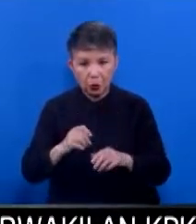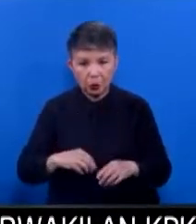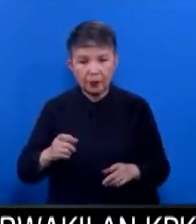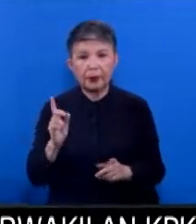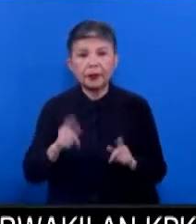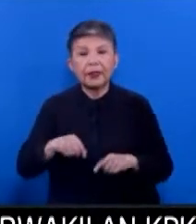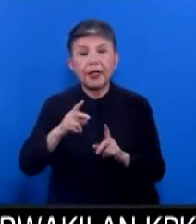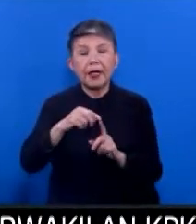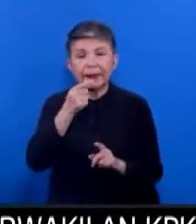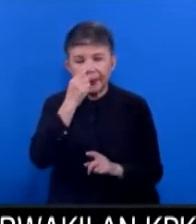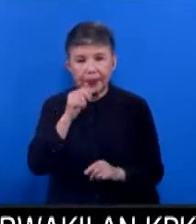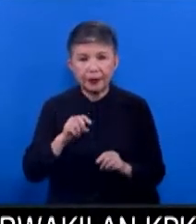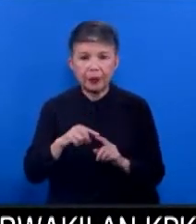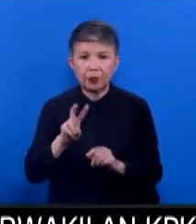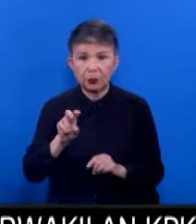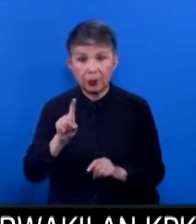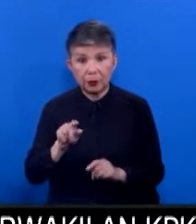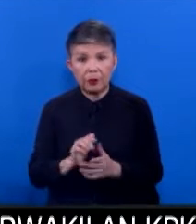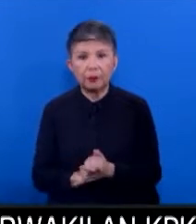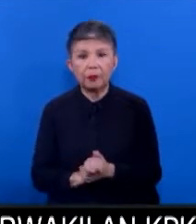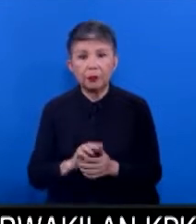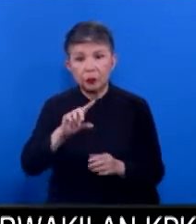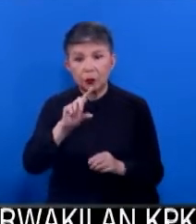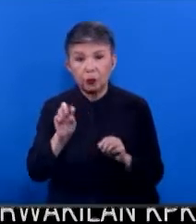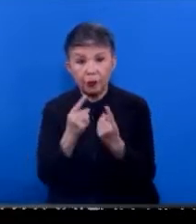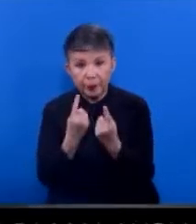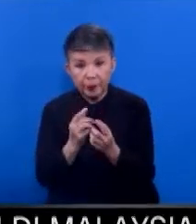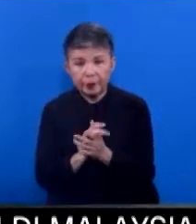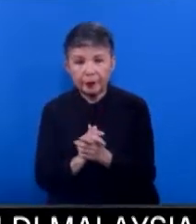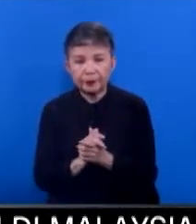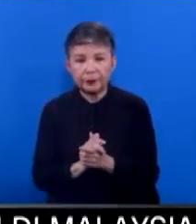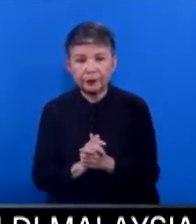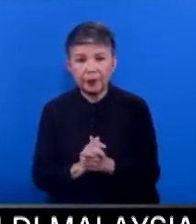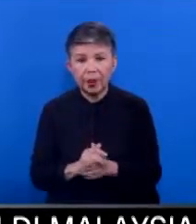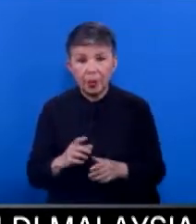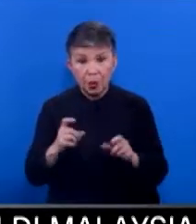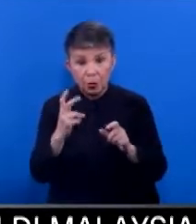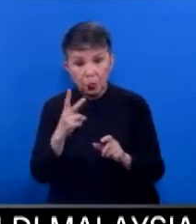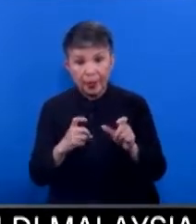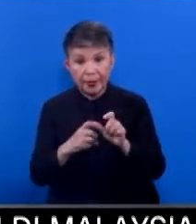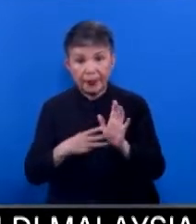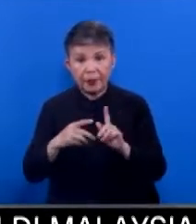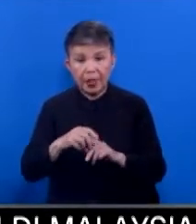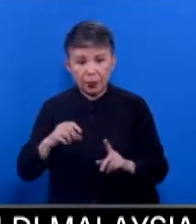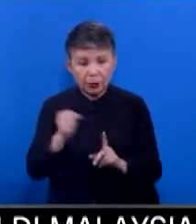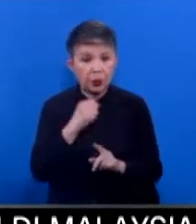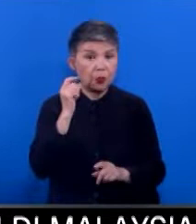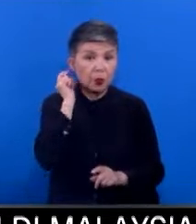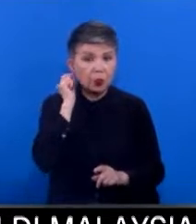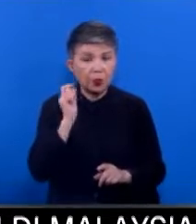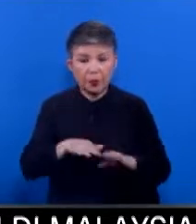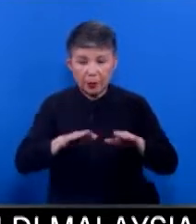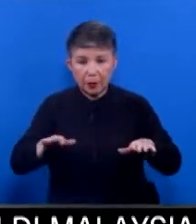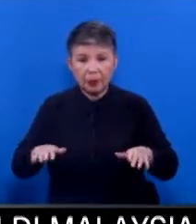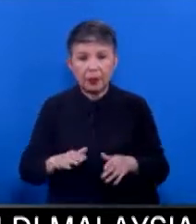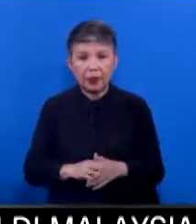pada Senin 1 November 2021. Pada sore itu, dua pelajar SMK diduga menganiaya seorang perempuan dan seorang murid sekolah di